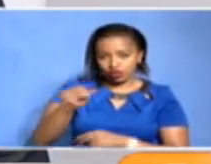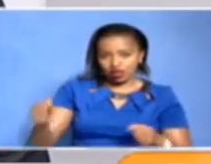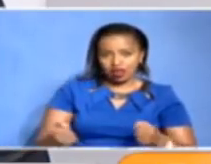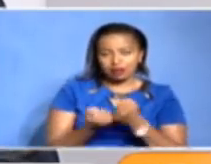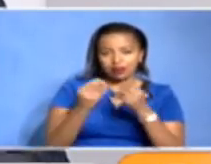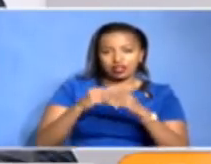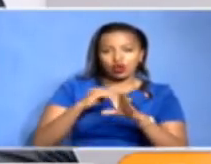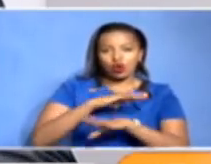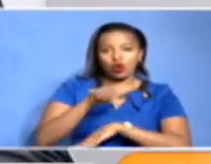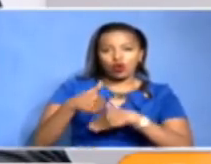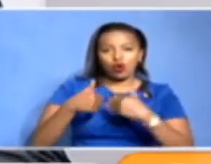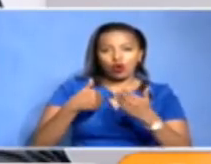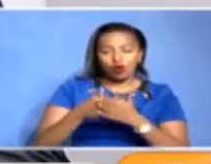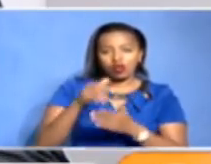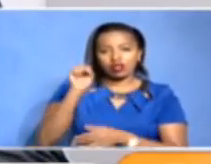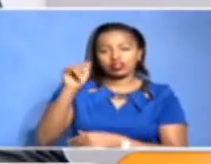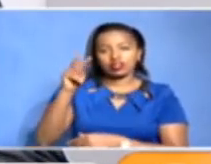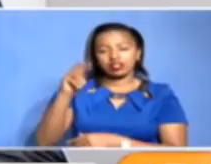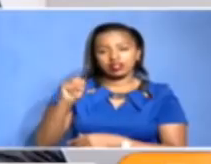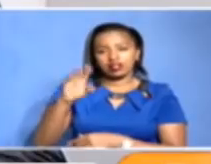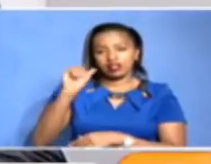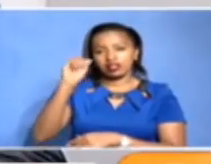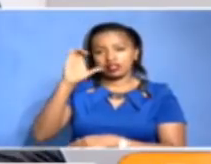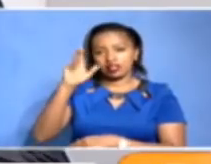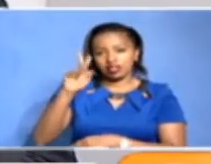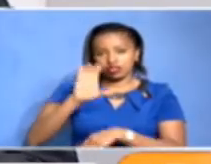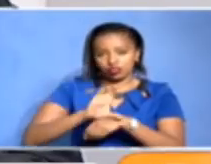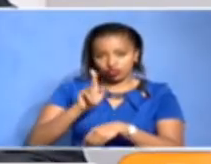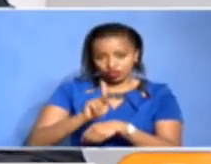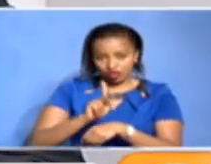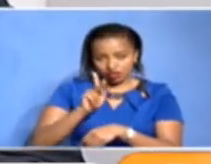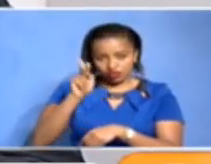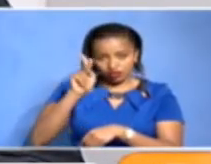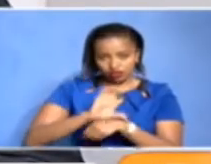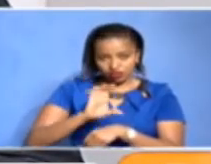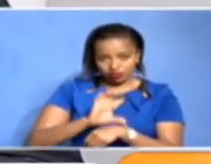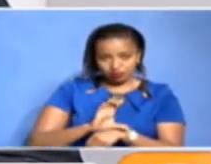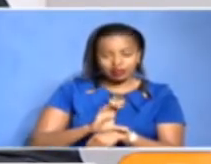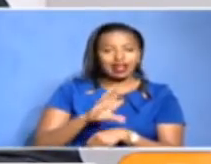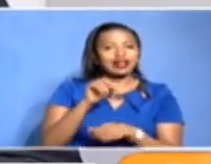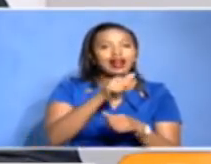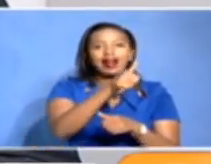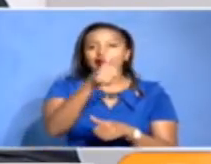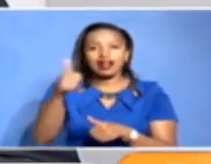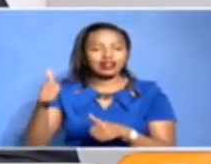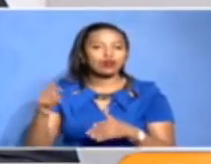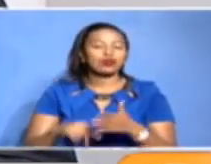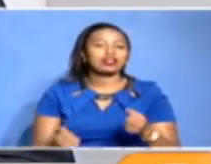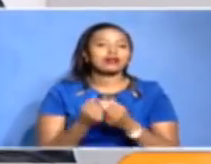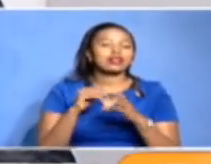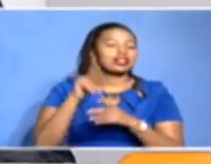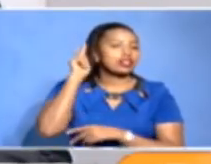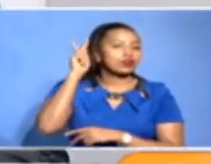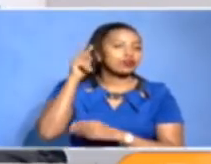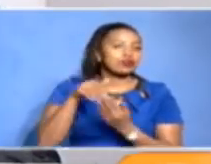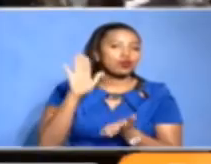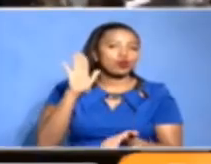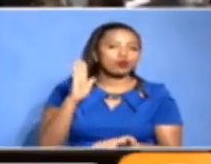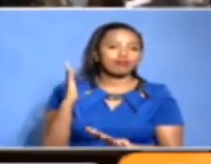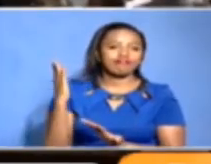jijini Nairobi. Na huko Kisii, mtu mmoja amefariki katika hali ya kutatanisha. Hayo na mengine ni katika mseto ufuatao.